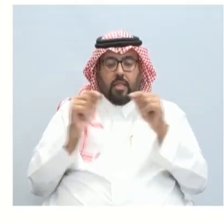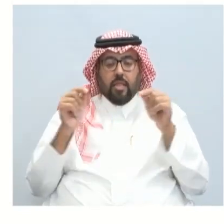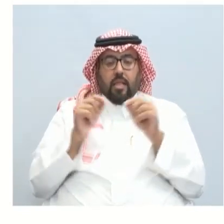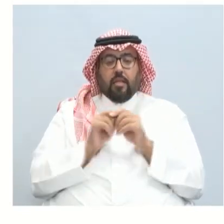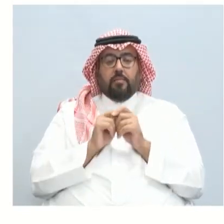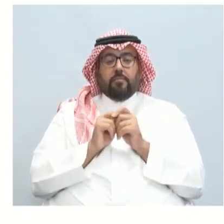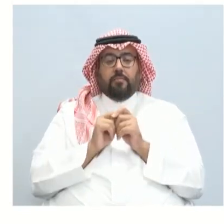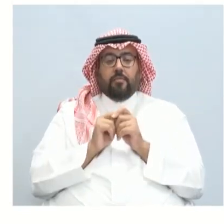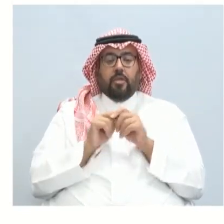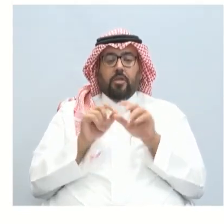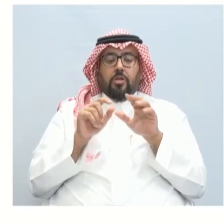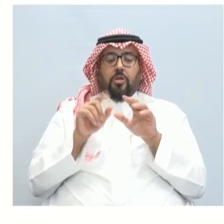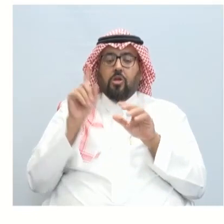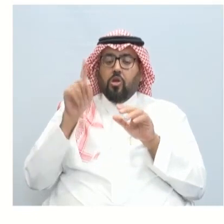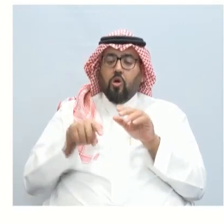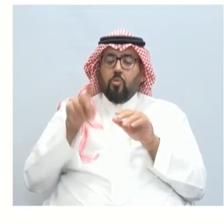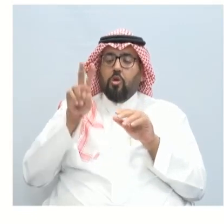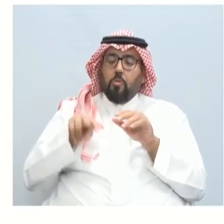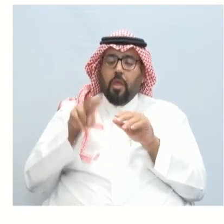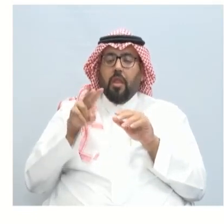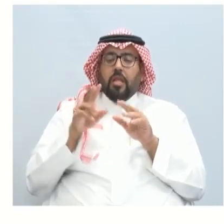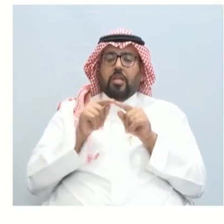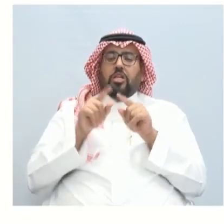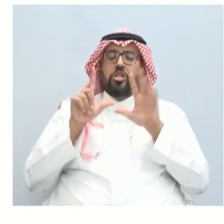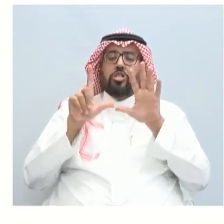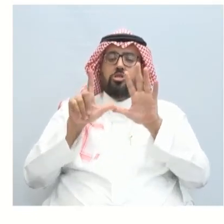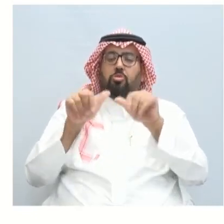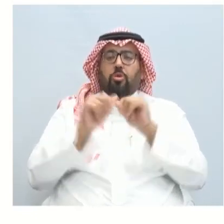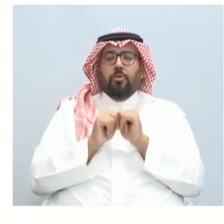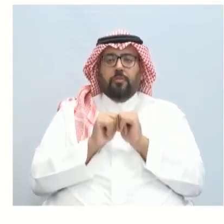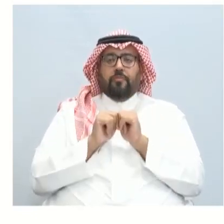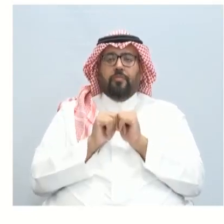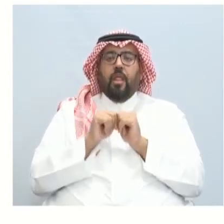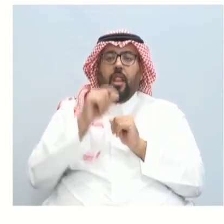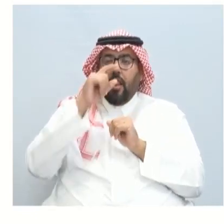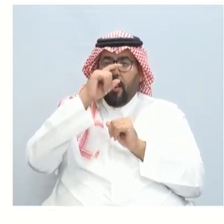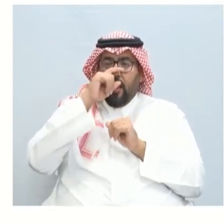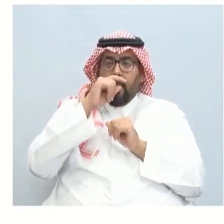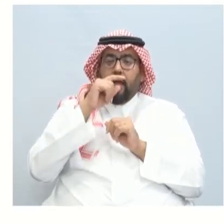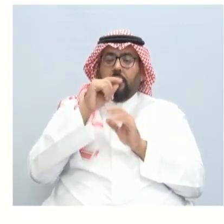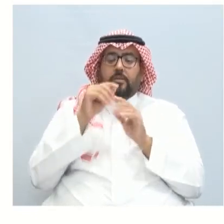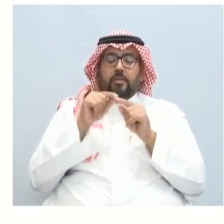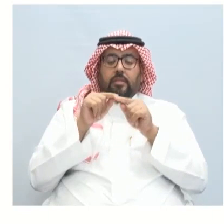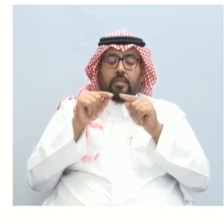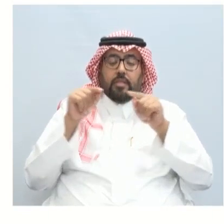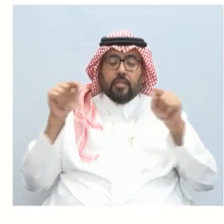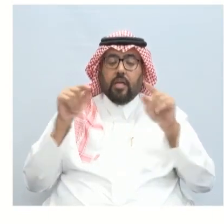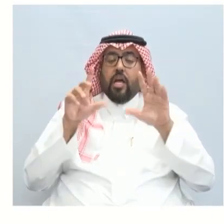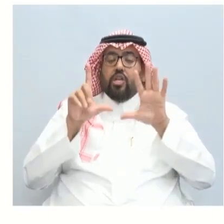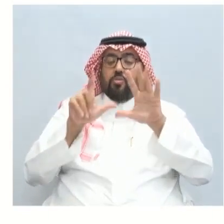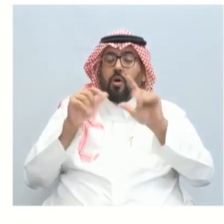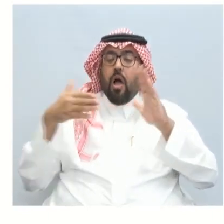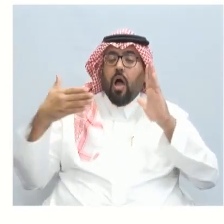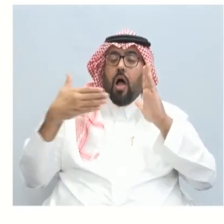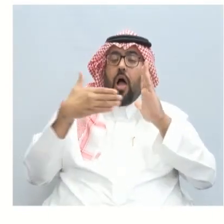ممتازين في اسبوع في يوم ولكن لابد ان لا تتجاوز الاسبوع